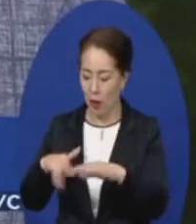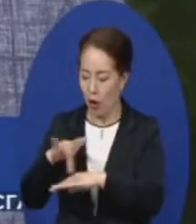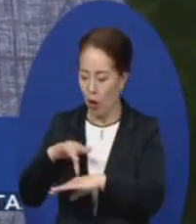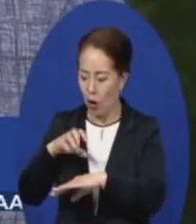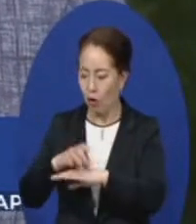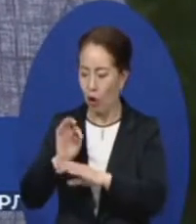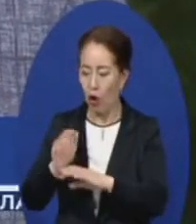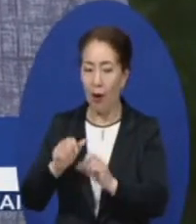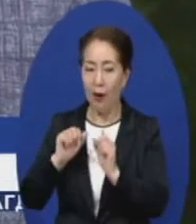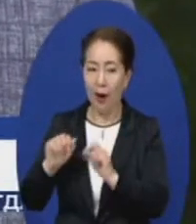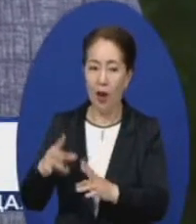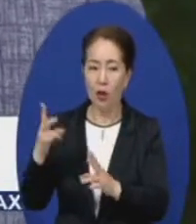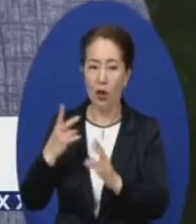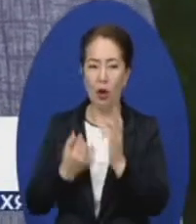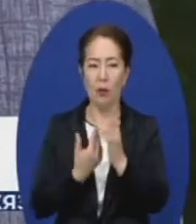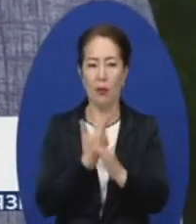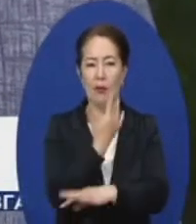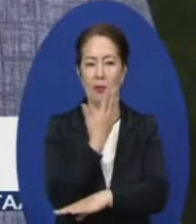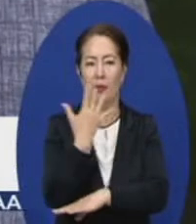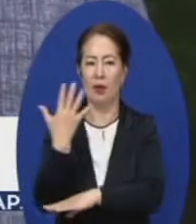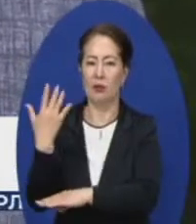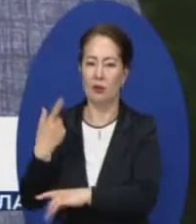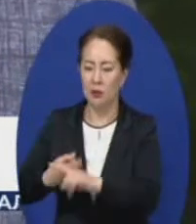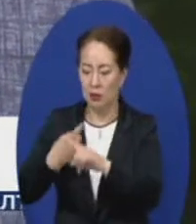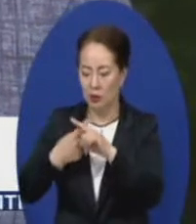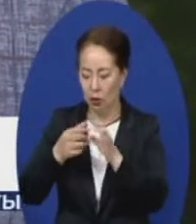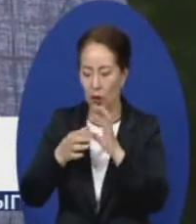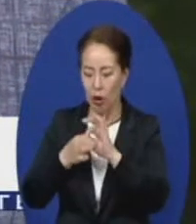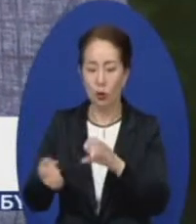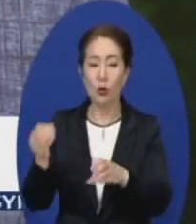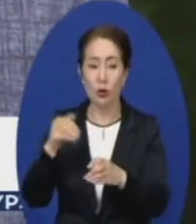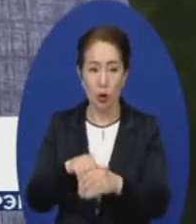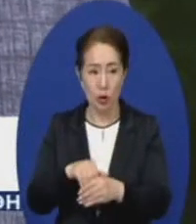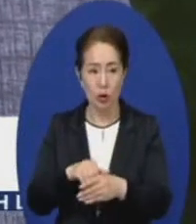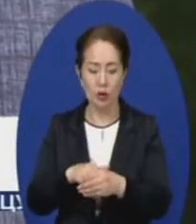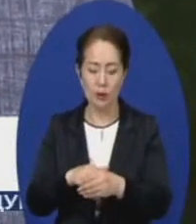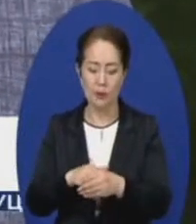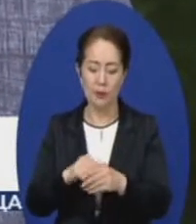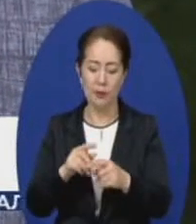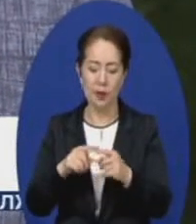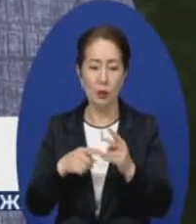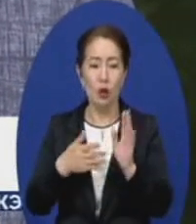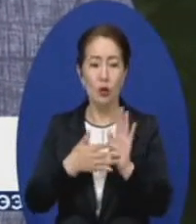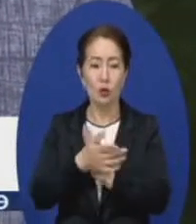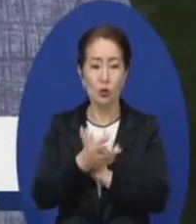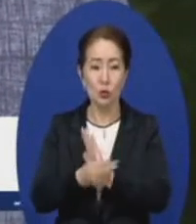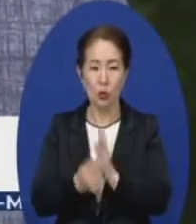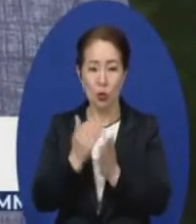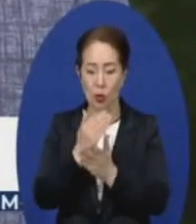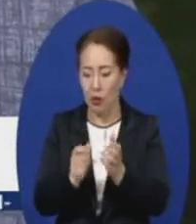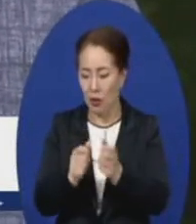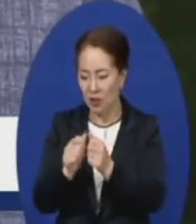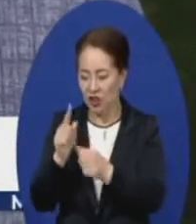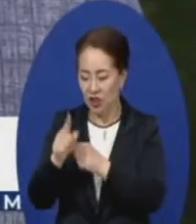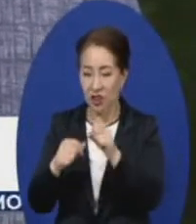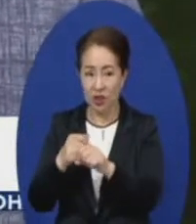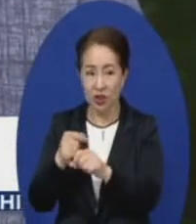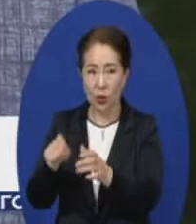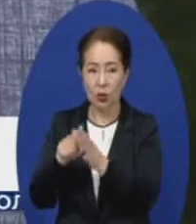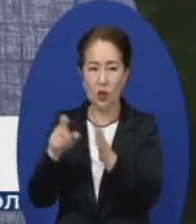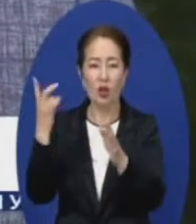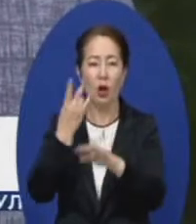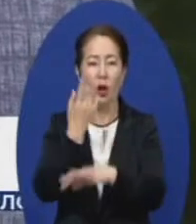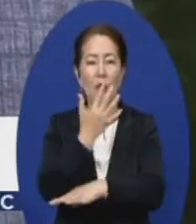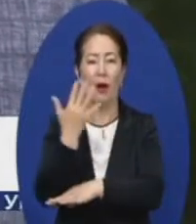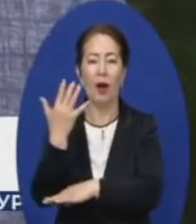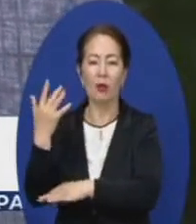одоо хогоо идэлийн менежмент, ногоон байгууламжийг нэмэгдүүлэх талаар төсөгдсөн байж байгаа. Мөн одоо төсвийнхөө тодорхой хувийн одоо тухайн жилдээ бас